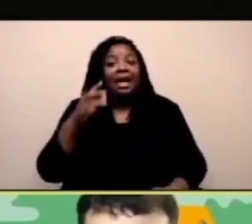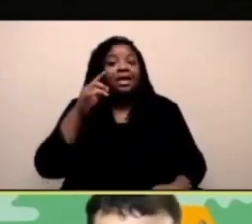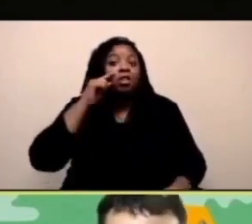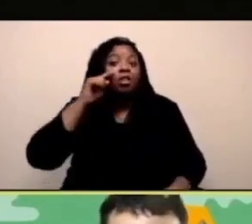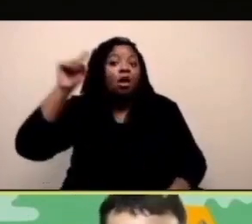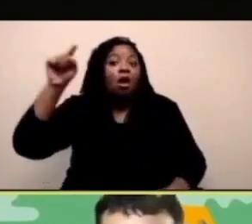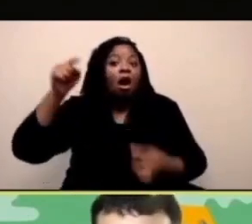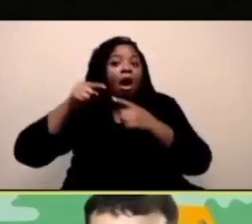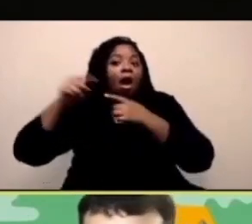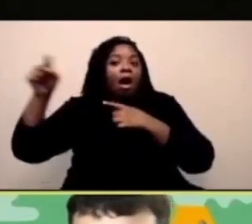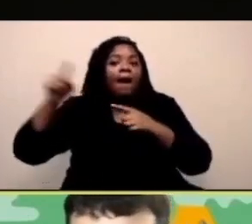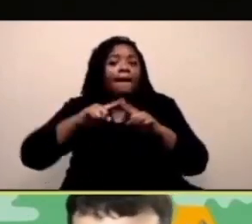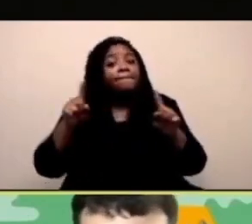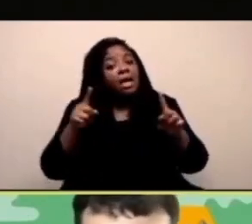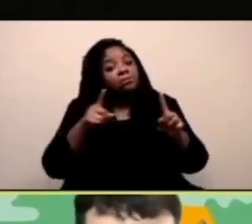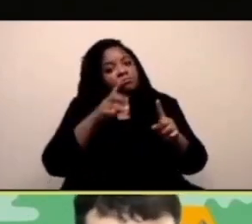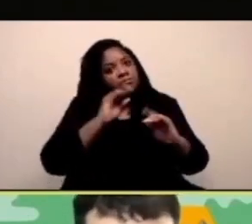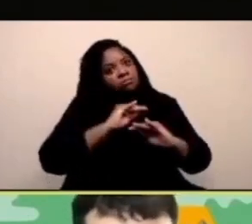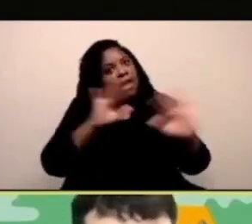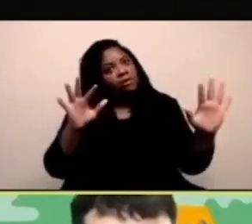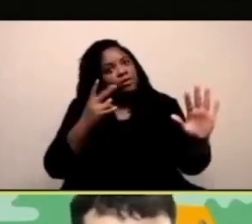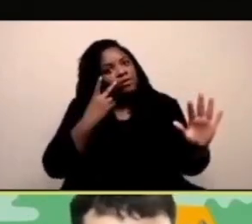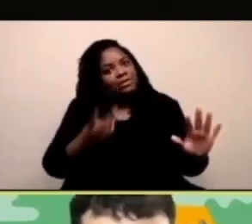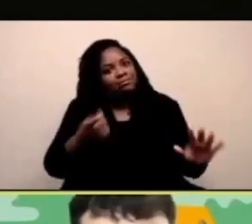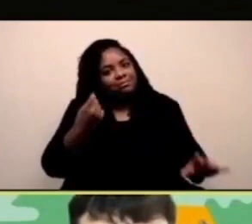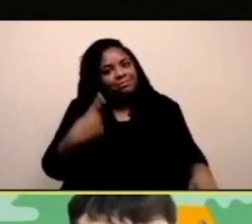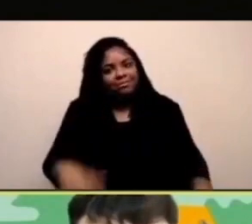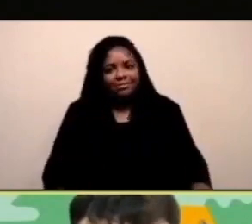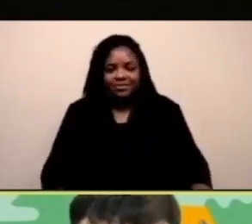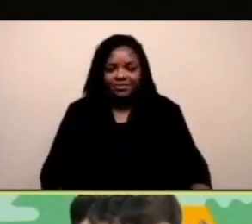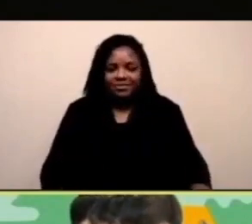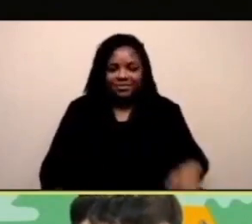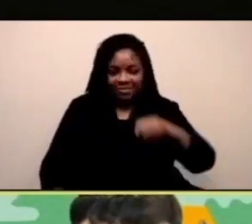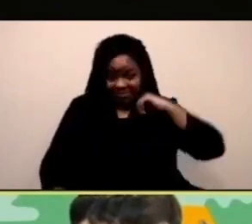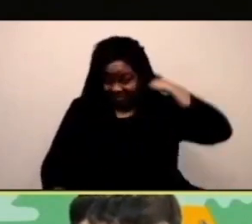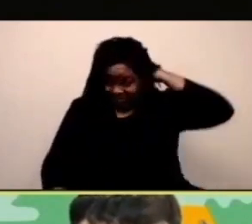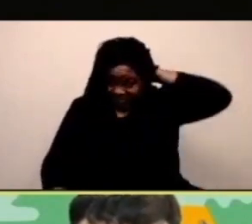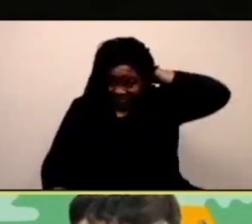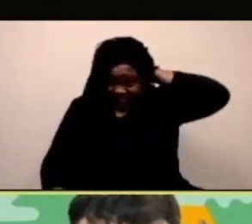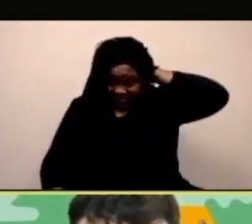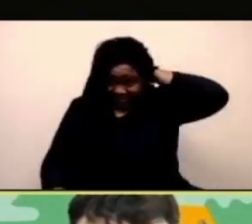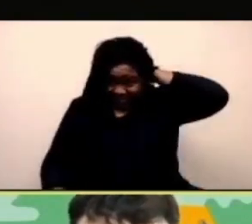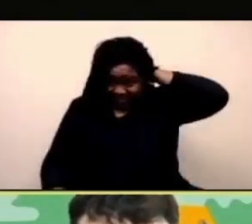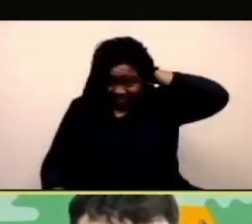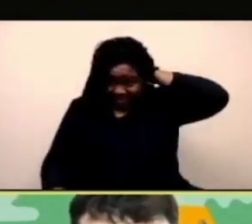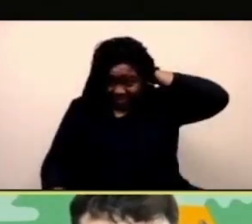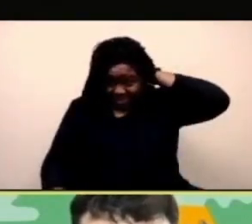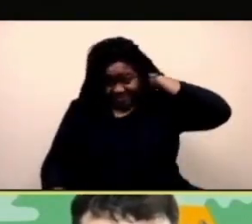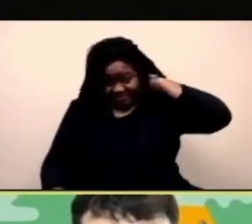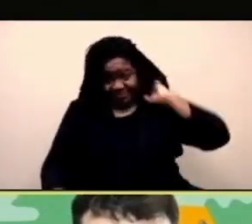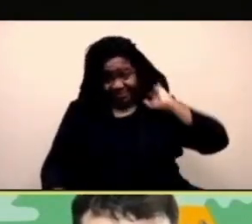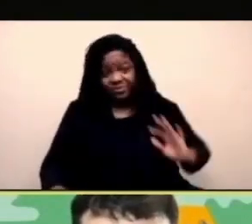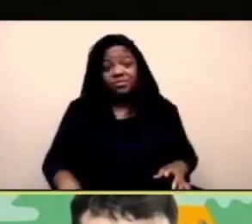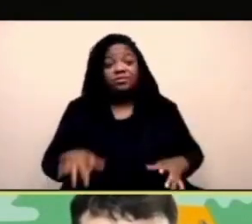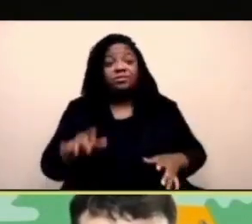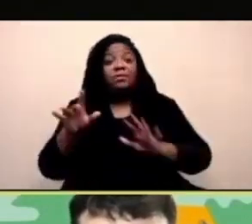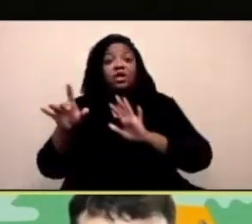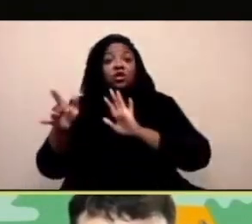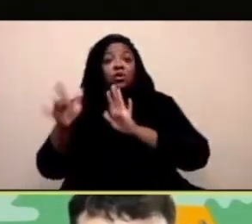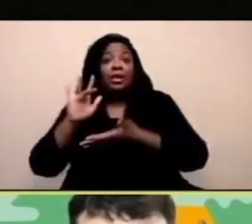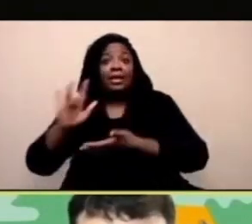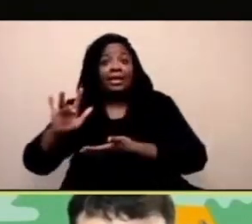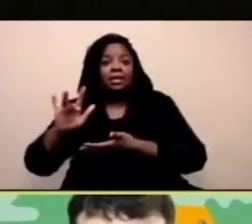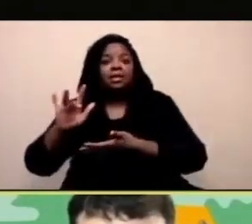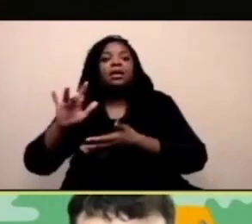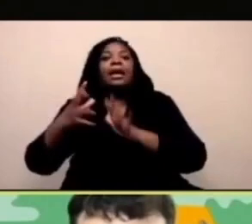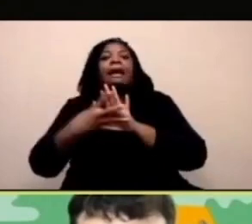あとはこちらの方にあとヒゲもくっつけるということで僕もあと猫人間になろうとそれから